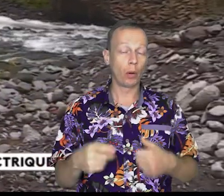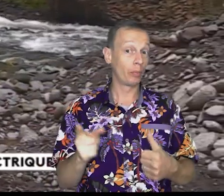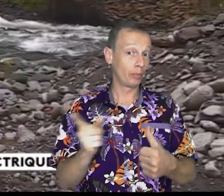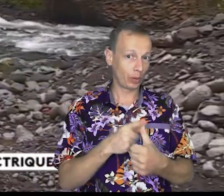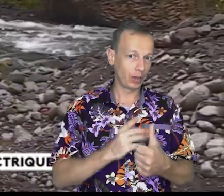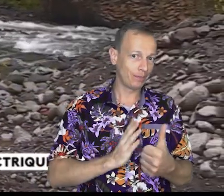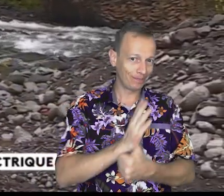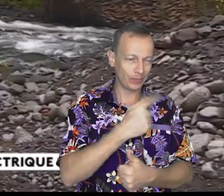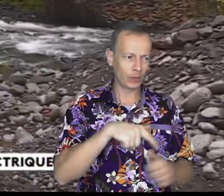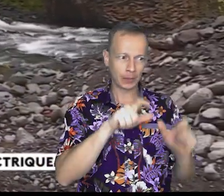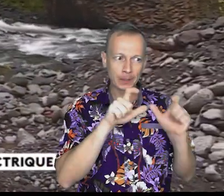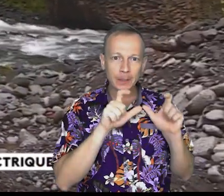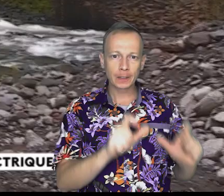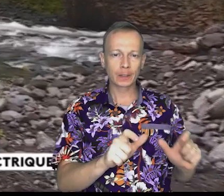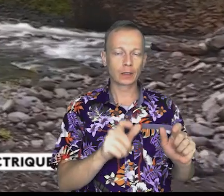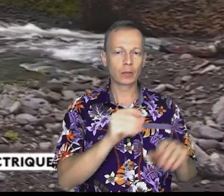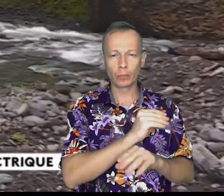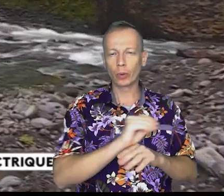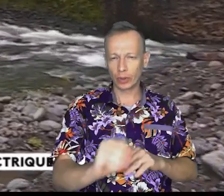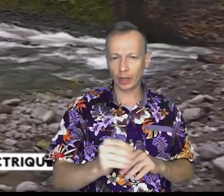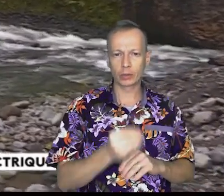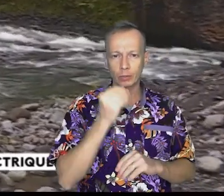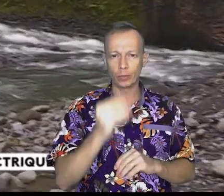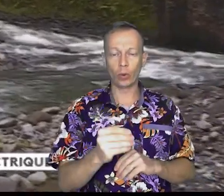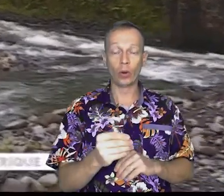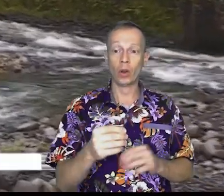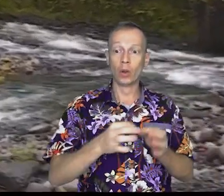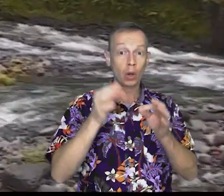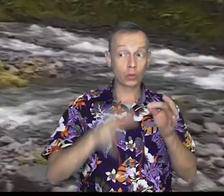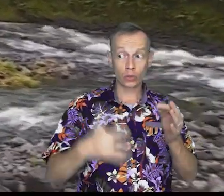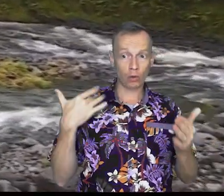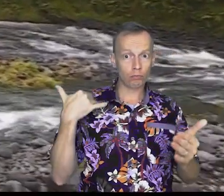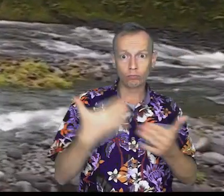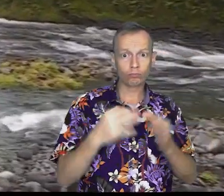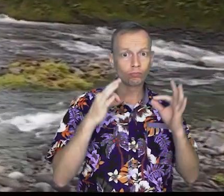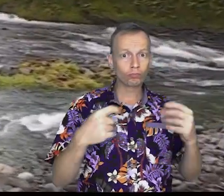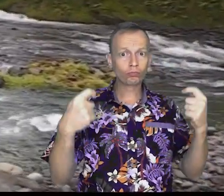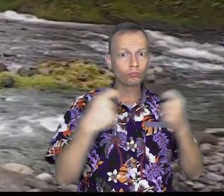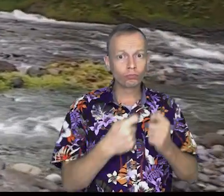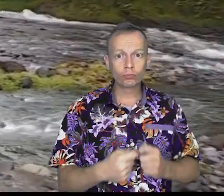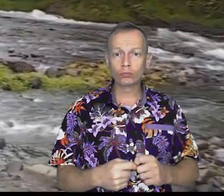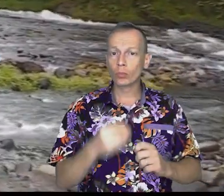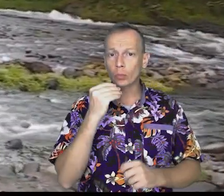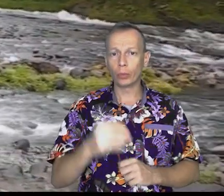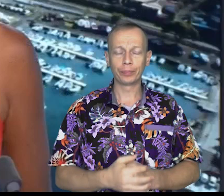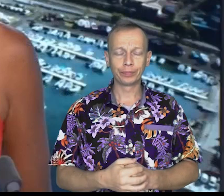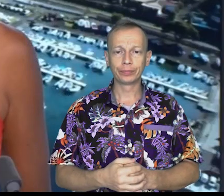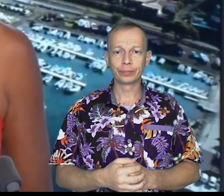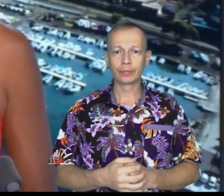environnemental que nous cherchons à maîtriser et que nous maîtrisons, puisque les résultats sont conformes aux règles et aux bonnes pratiques.